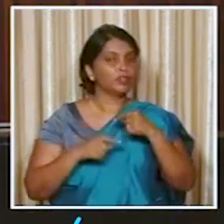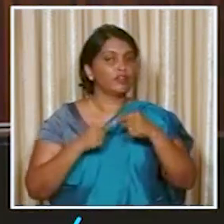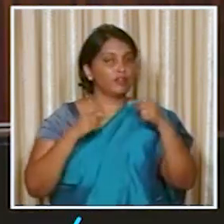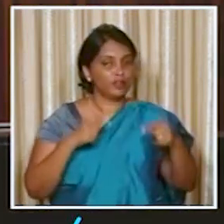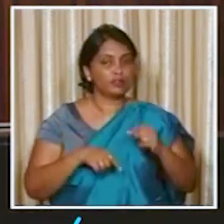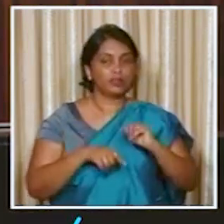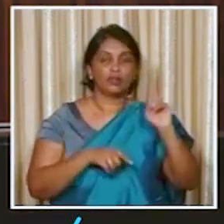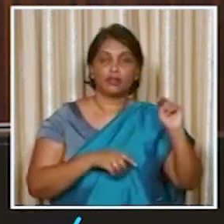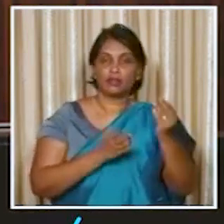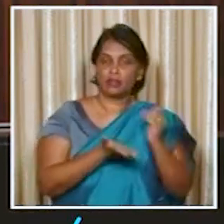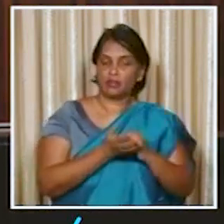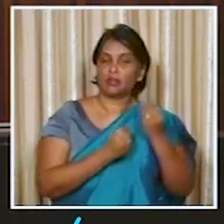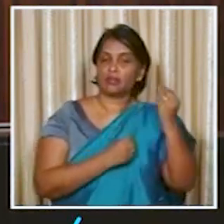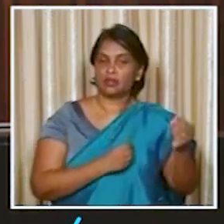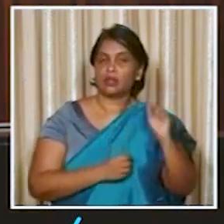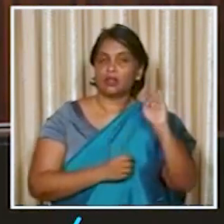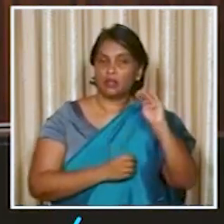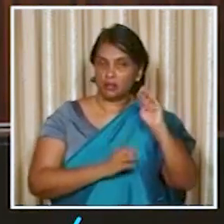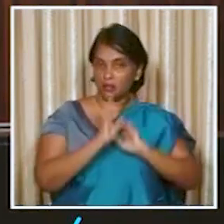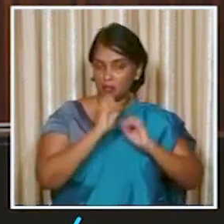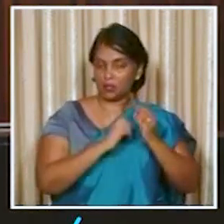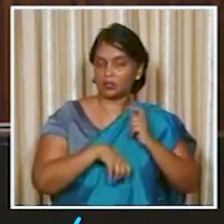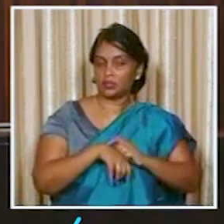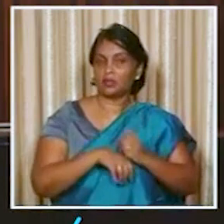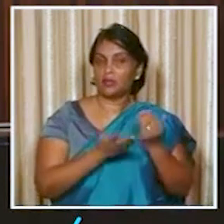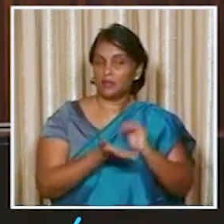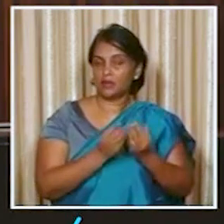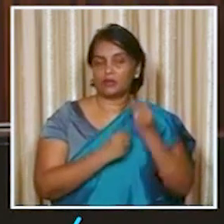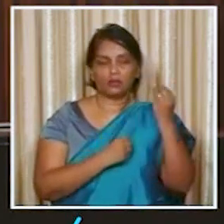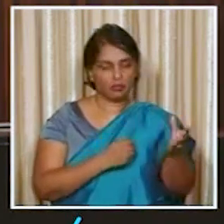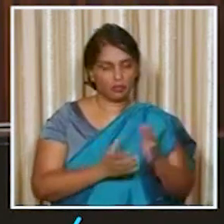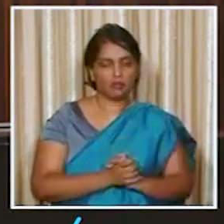අමතරව 120ක් ලබා එනම් 140ක කාලයක් අතිරේකව ලබා දුන්නු.